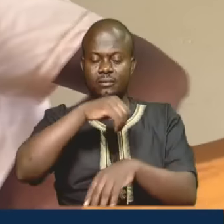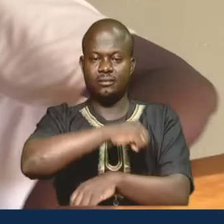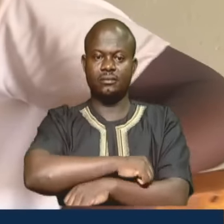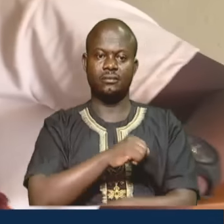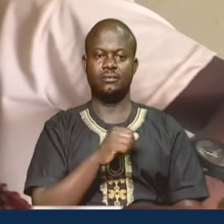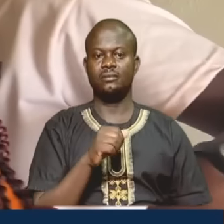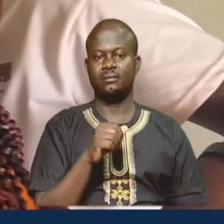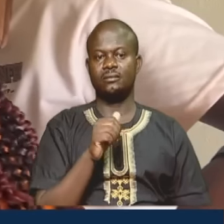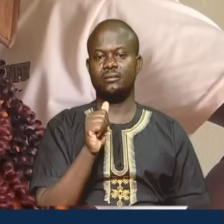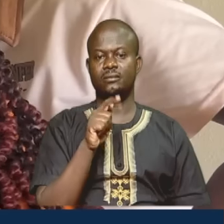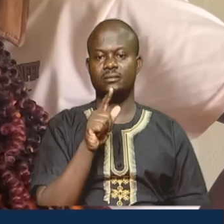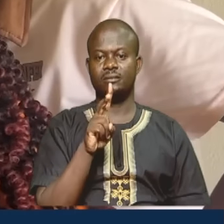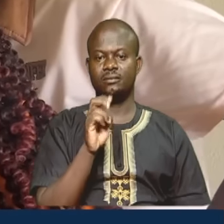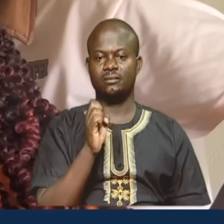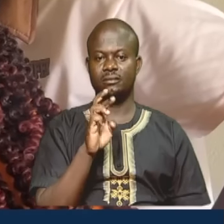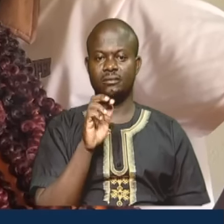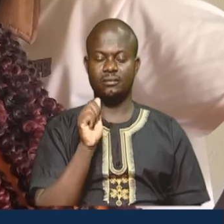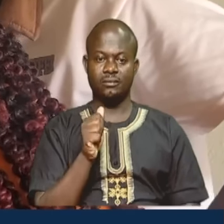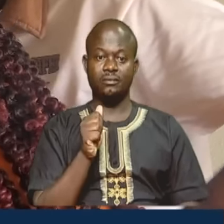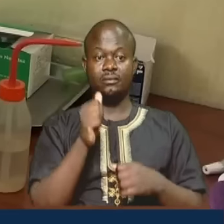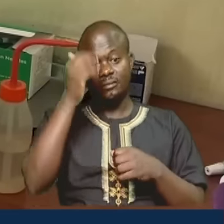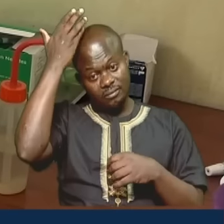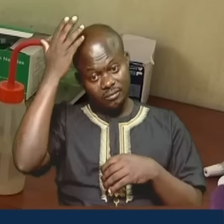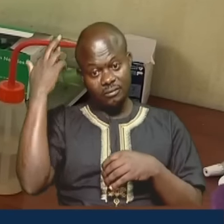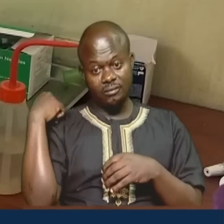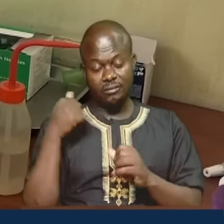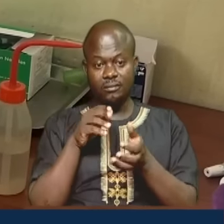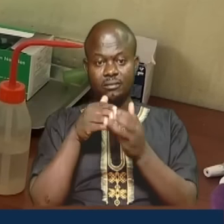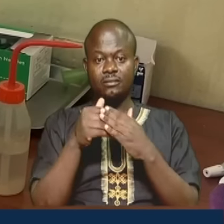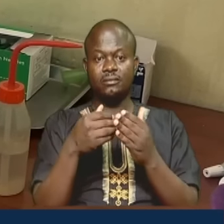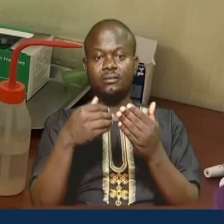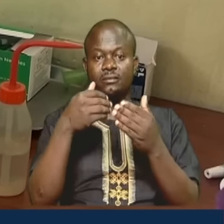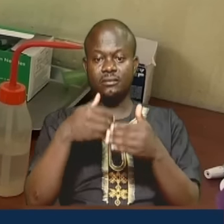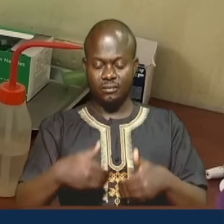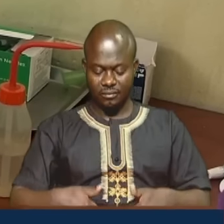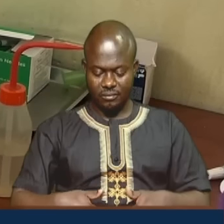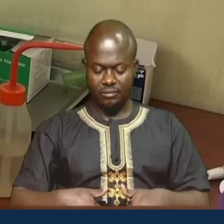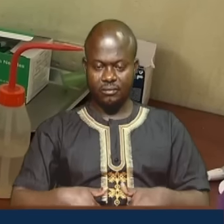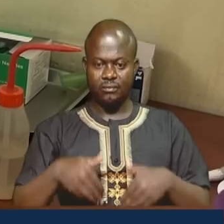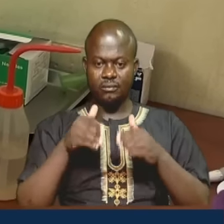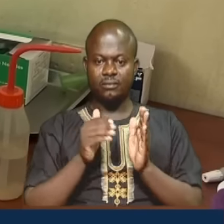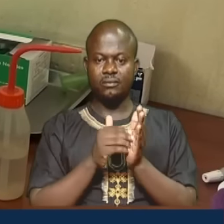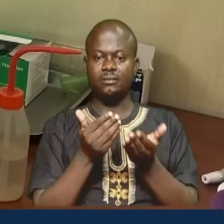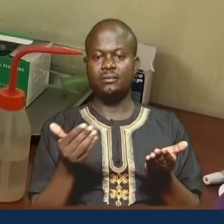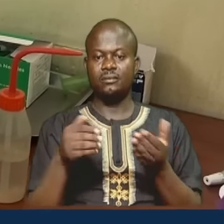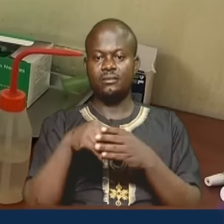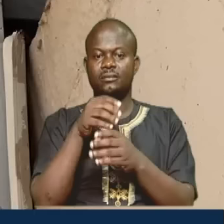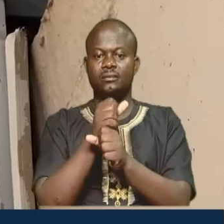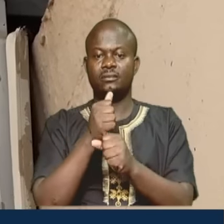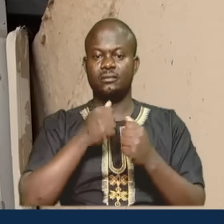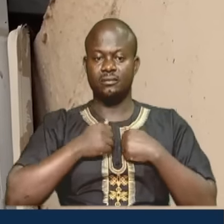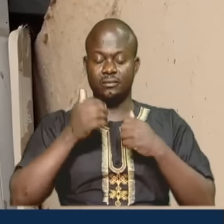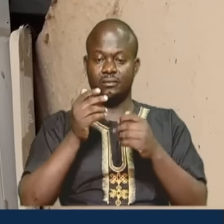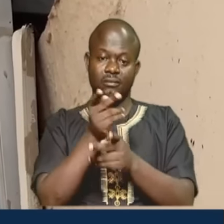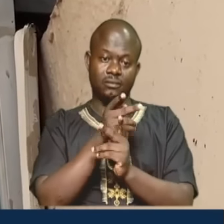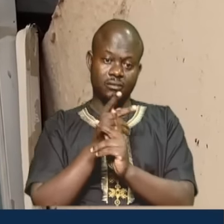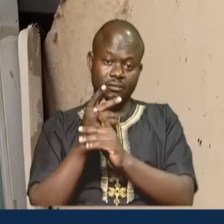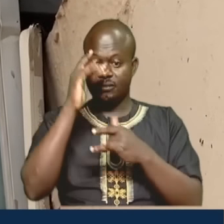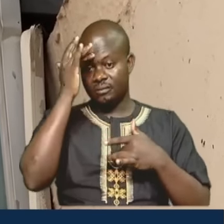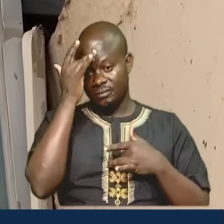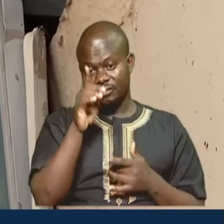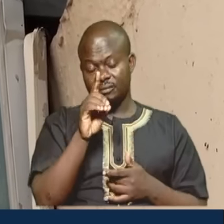Mukamazima Carivera we ni umuforomo ushinzwe gukurikirana urubyiruko n'abana barwaye diabete mu ishyirahamwe nyarwanda ryita ku barwayi ba